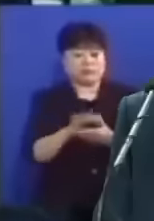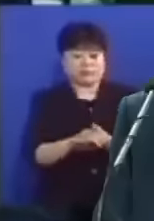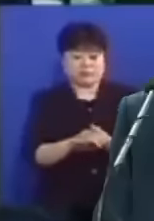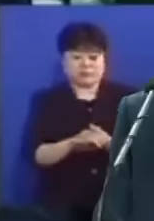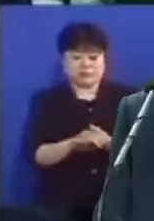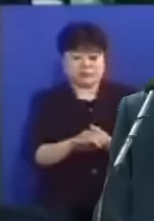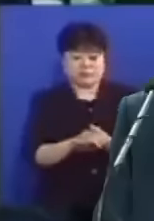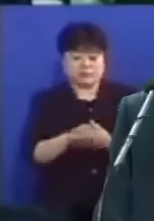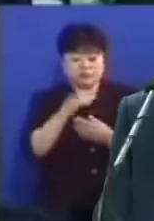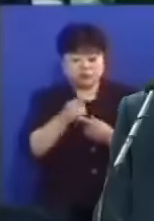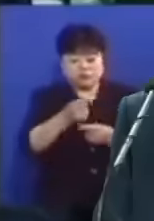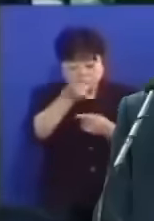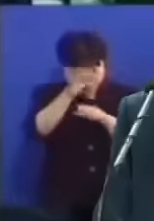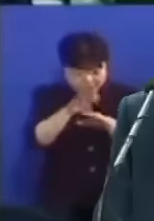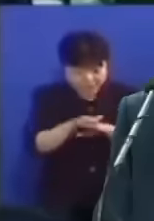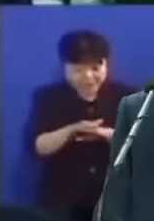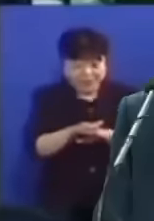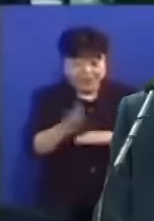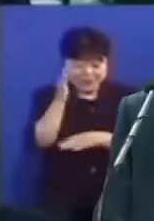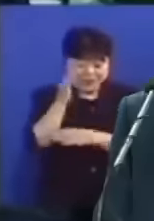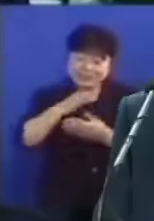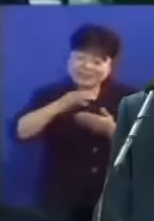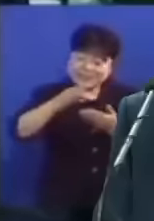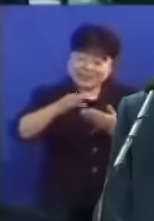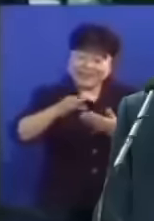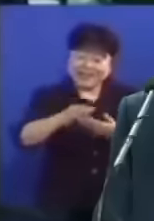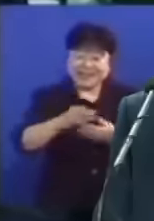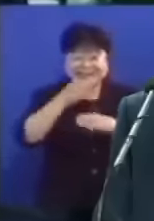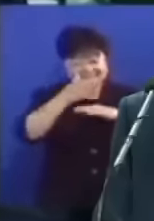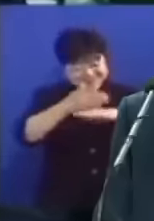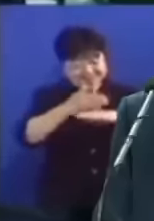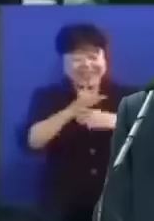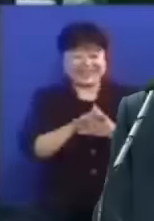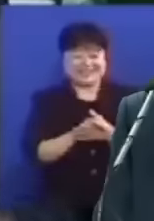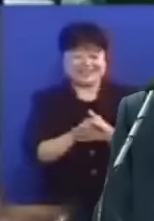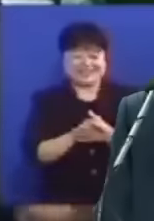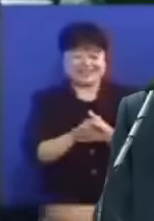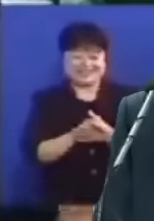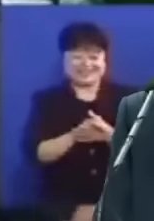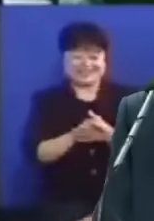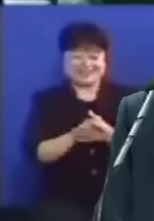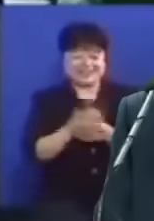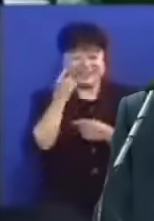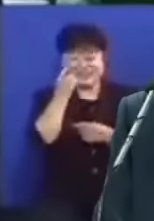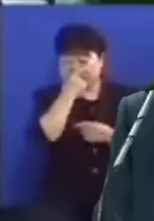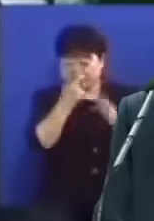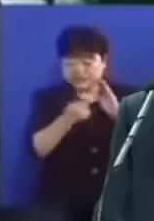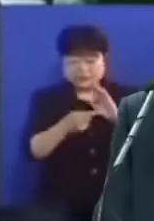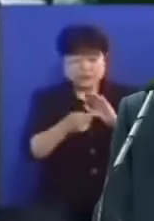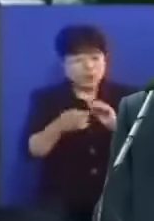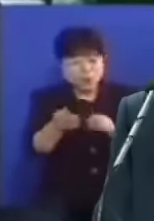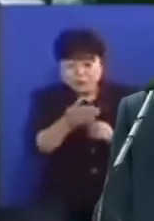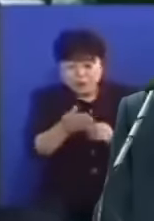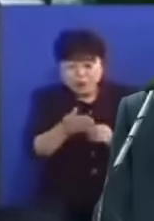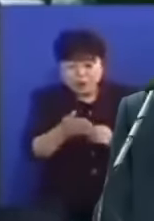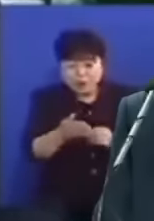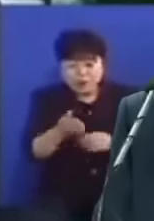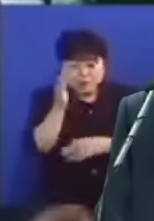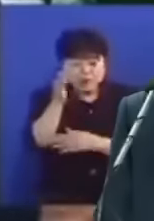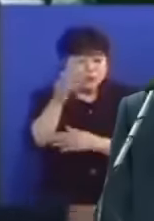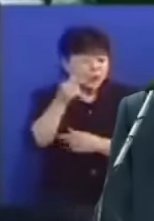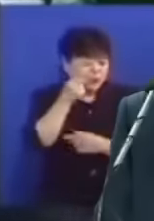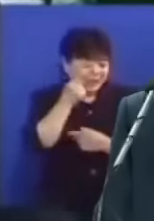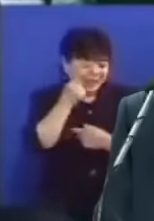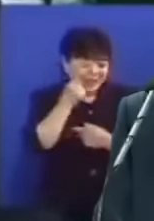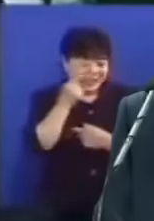이제 주일날이나 수요일날에 설교할 때 써먹게 되었으니 감사합니다. 아, 그 간증을 안 들었으면 내가 어떻게 써먹겠어요?